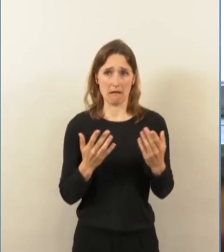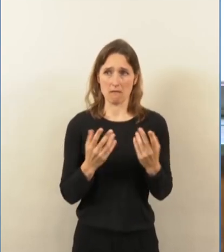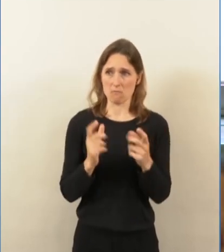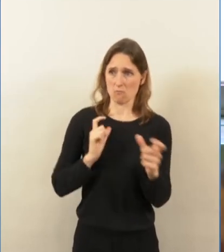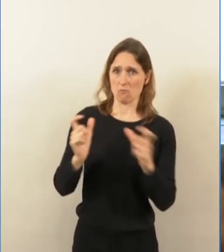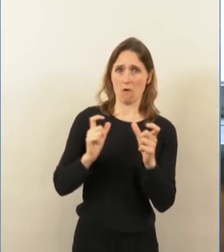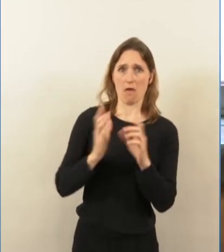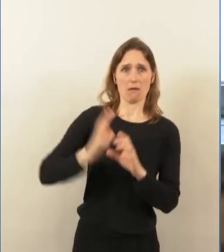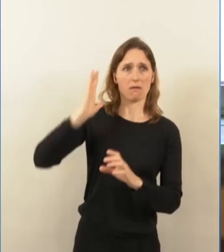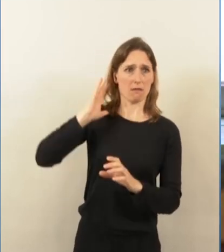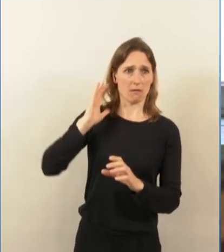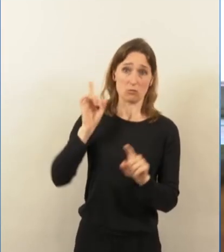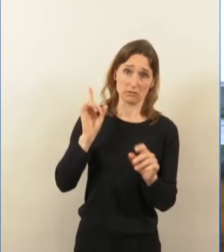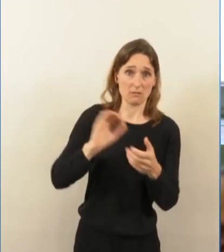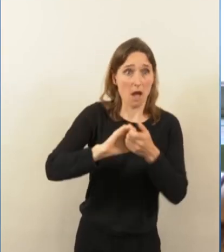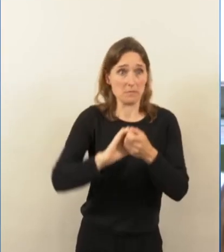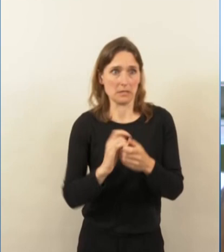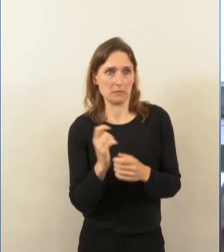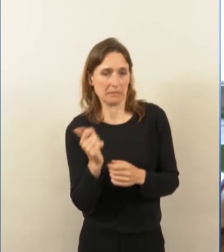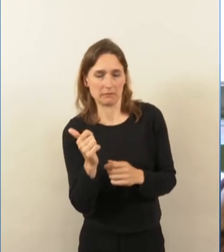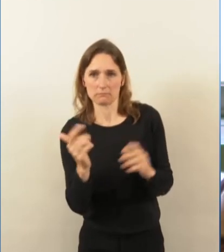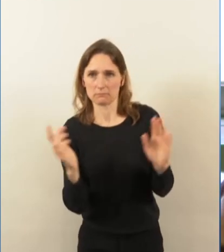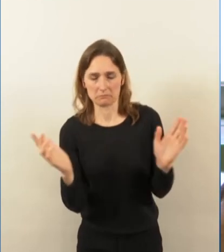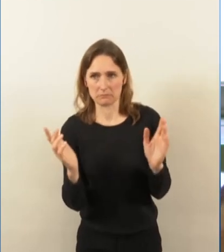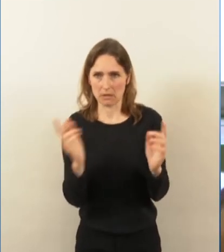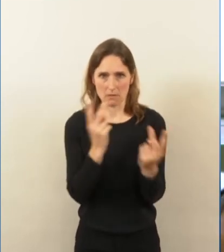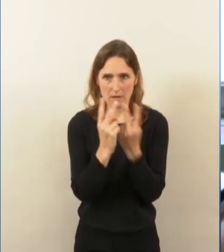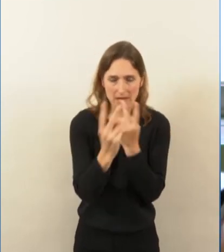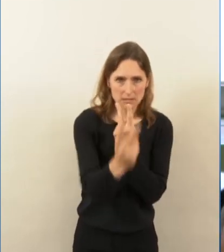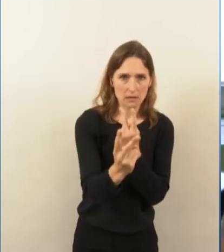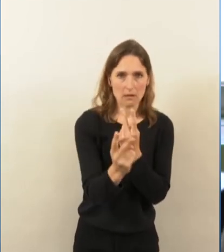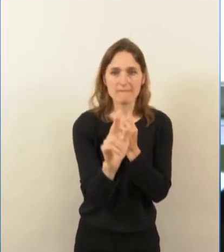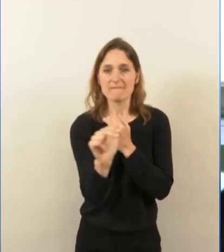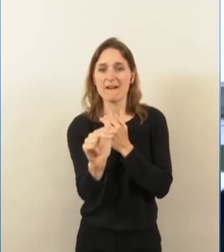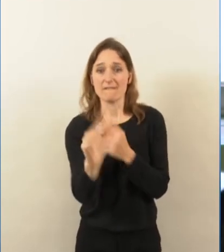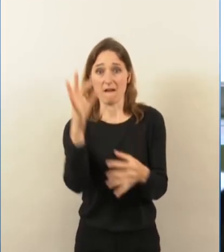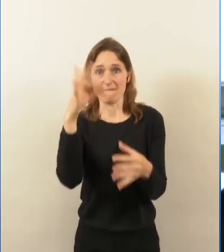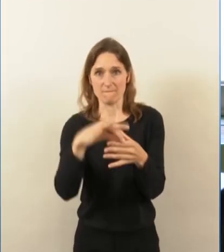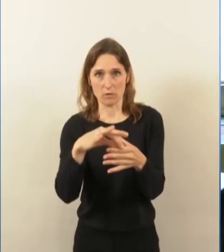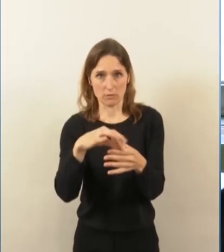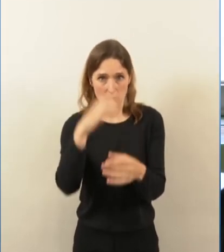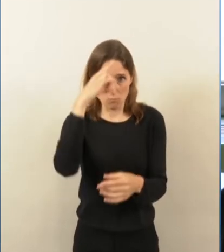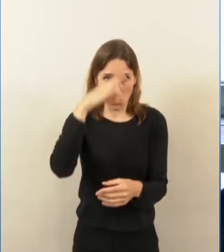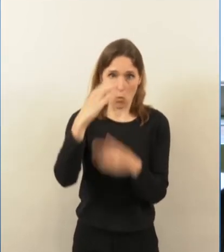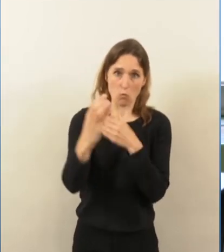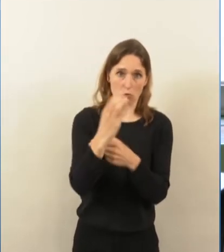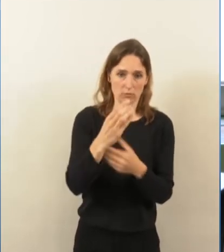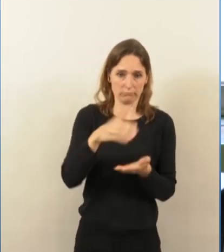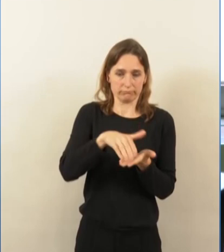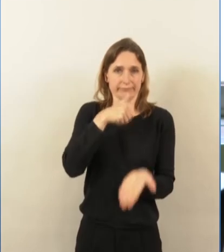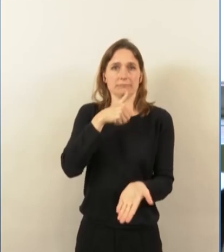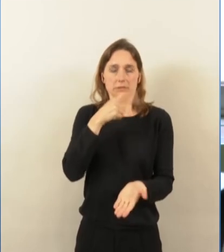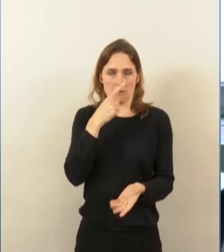j'ose dire Rami pour certains qui vont se prononcer dans quelques instants sur mon exclusion est terriblement